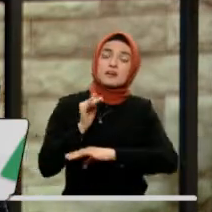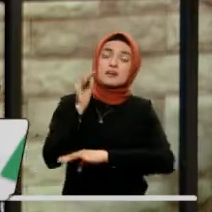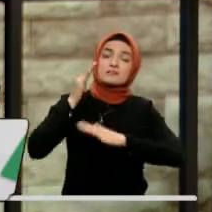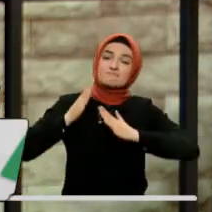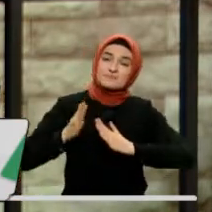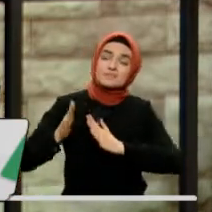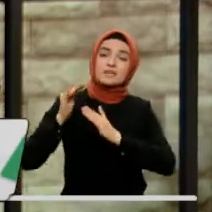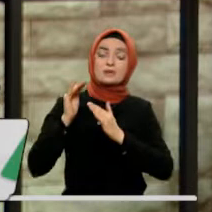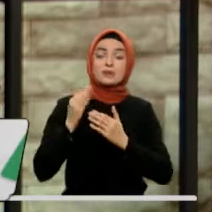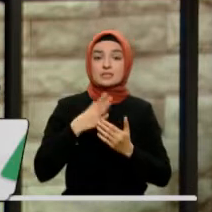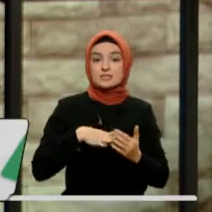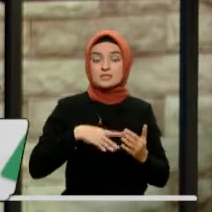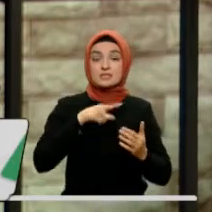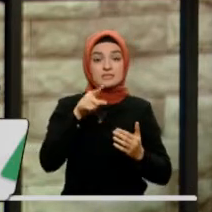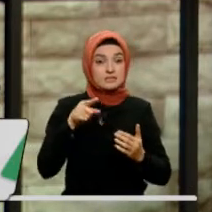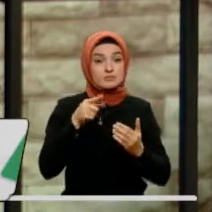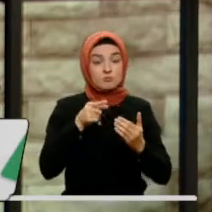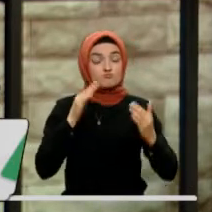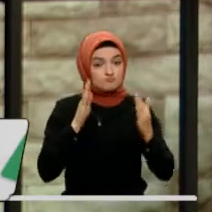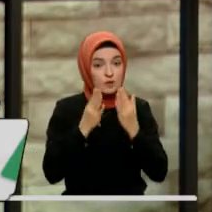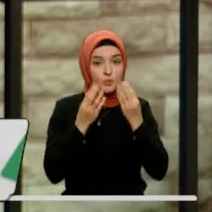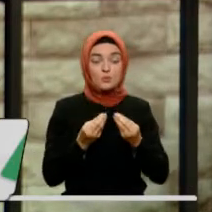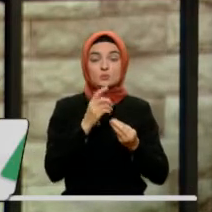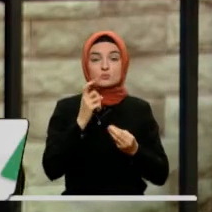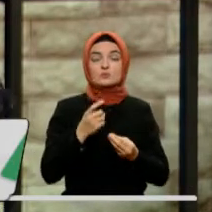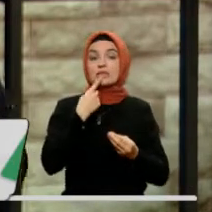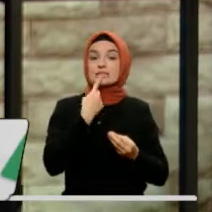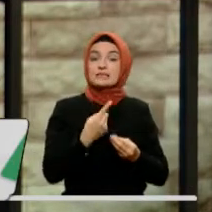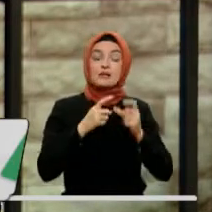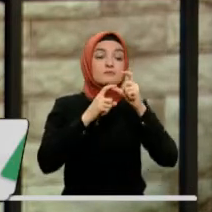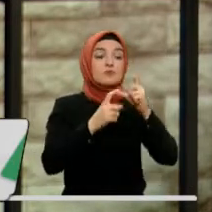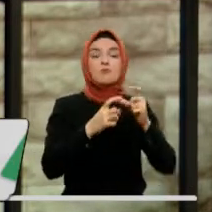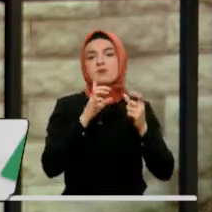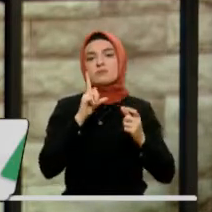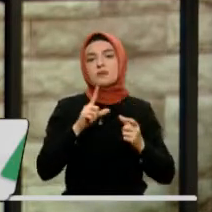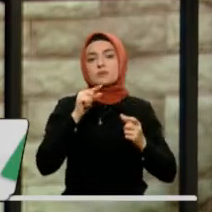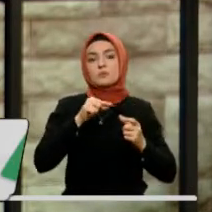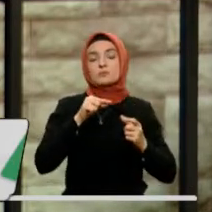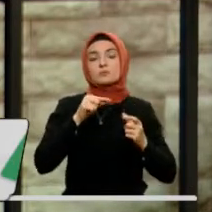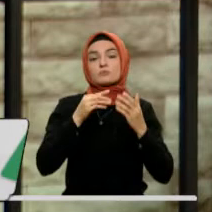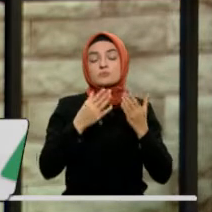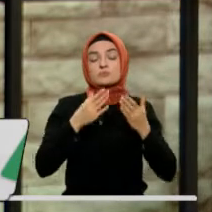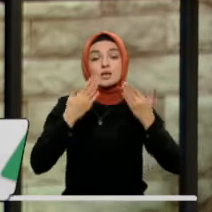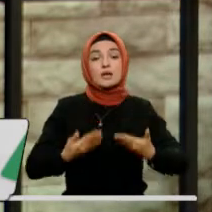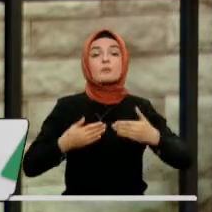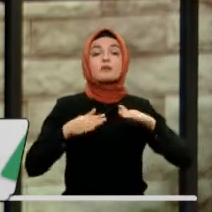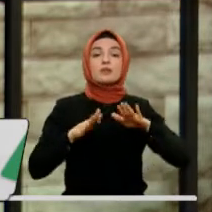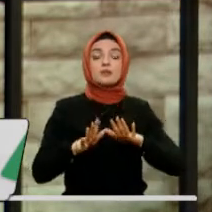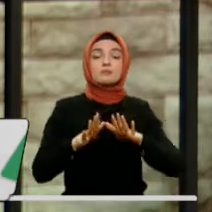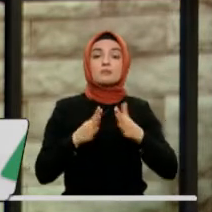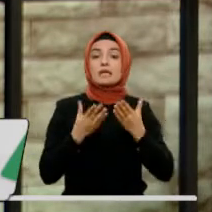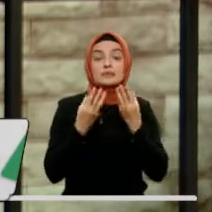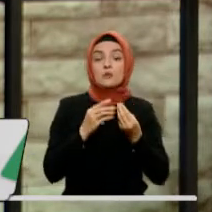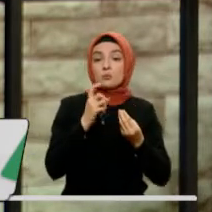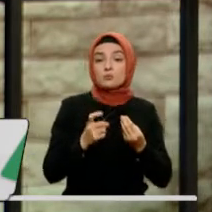dönemini yaşadı. Biz bunları karşılayabilecek miyiz yavrum bunların hepsini? Çünkü gelen kişi bu standardı kabul etmeyebilir. Kabul etmediğinde ne